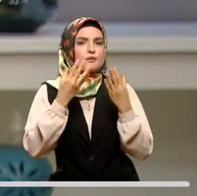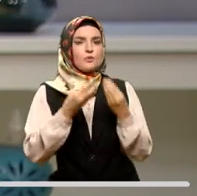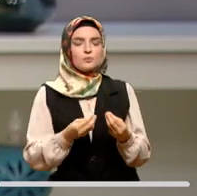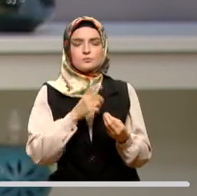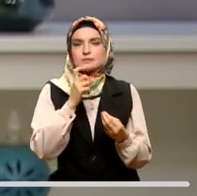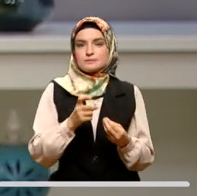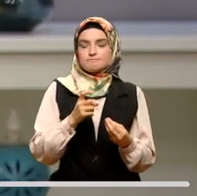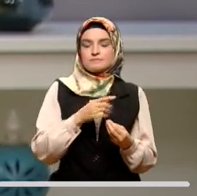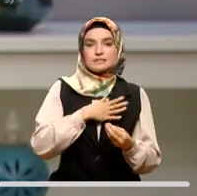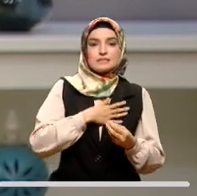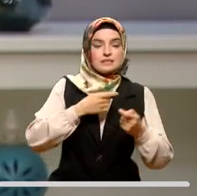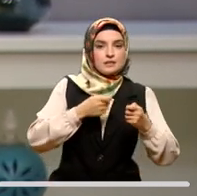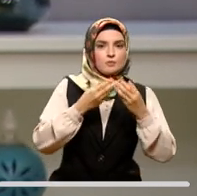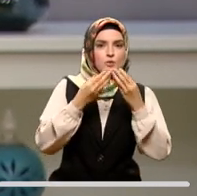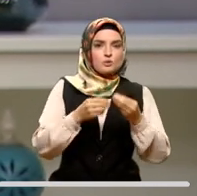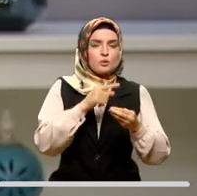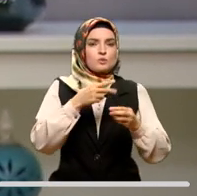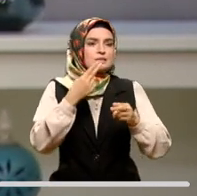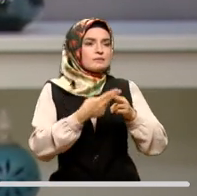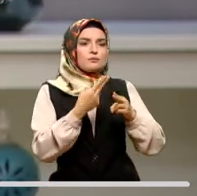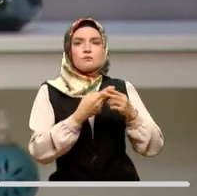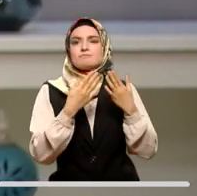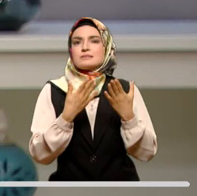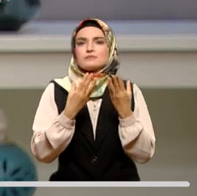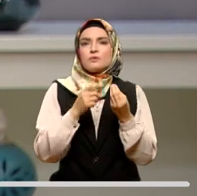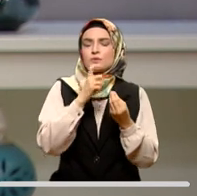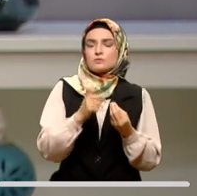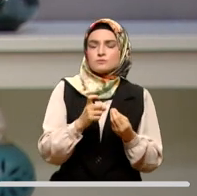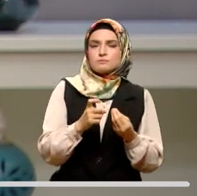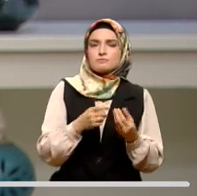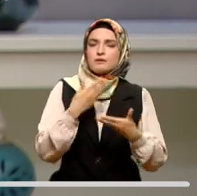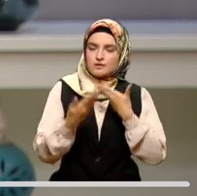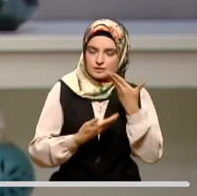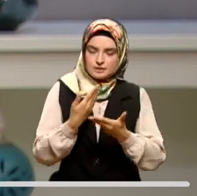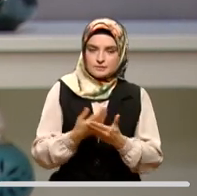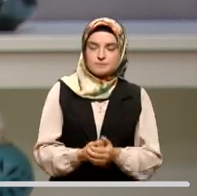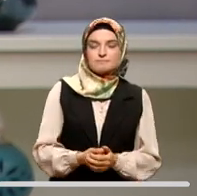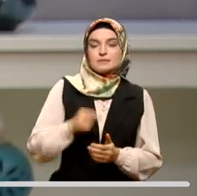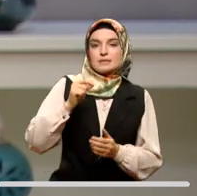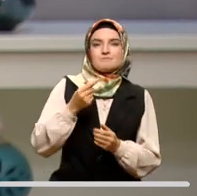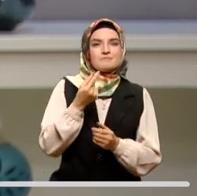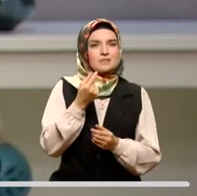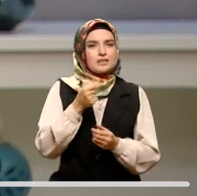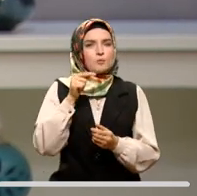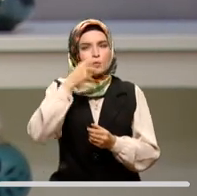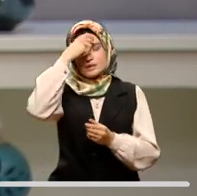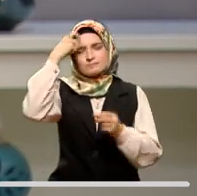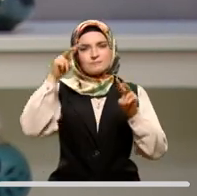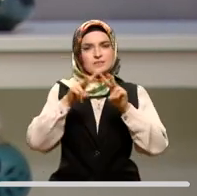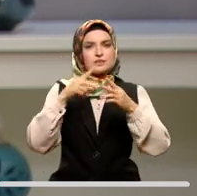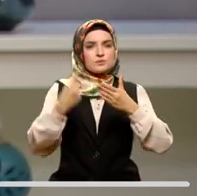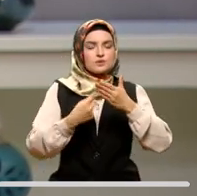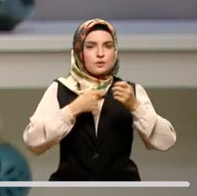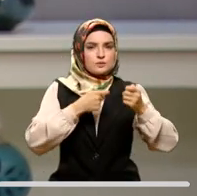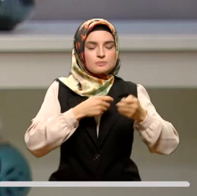konusu olduğunda onlara örnek olmak ne demek? Gazali'nin dört başlığıyla birlikte çok güzel aktardınız hocam. Şimdi biraz daha artık böyle Yaz Kur'an kurslarımıza yavaş